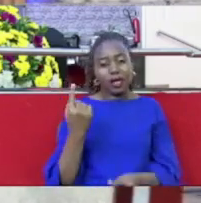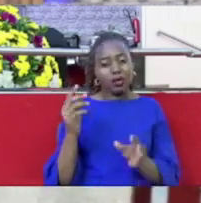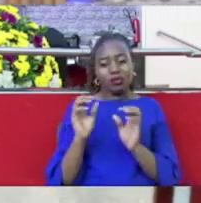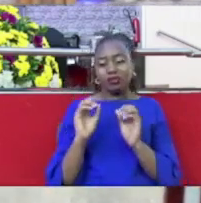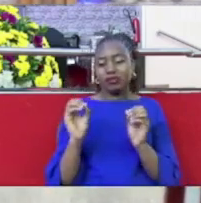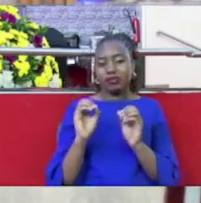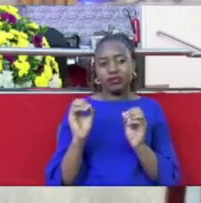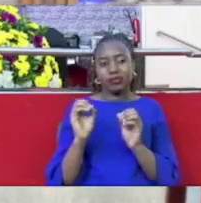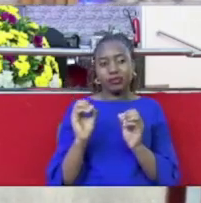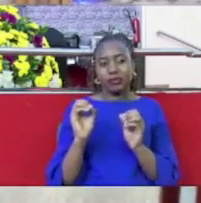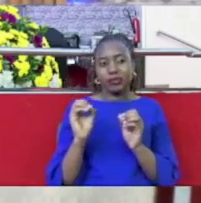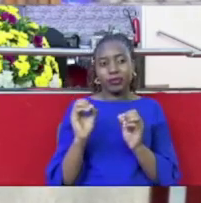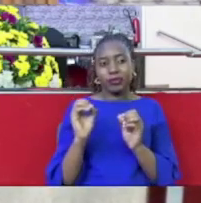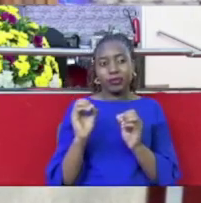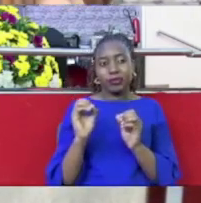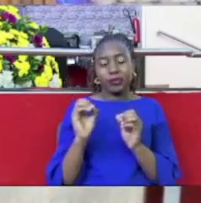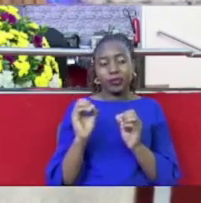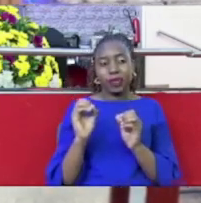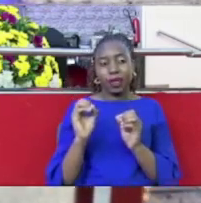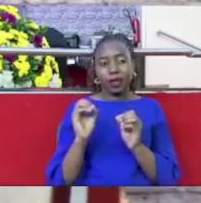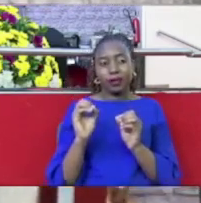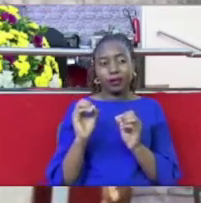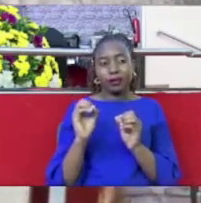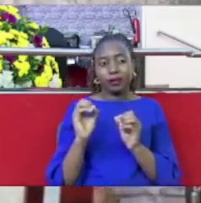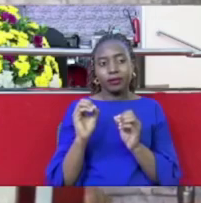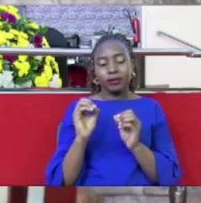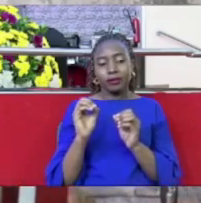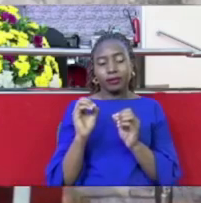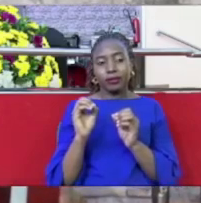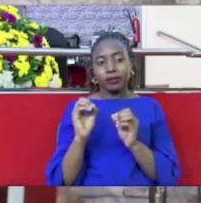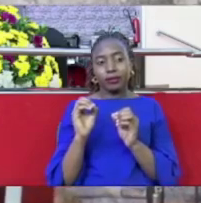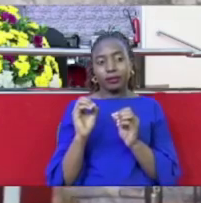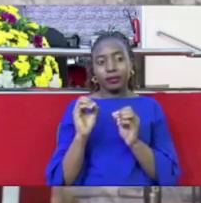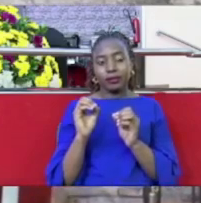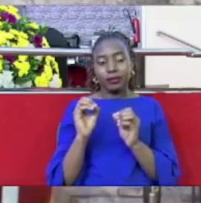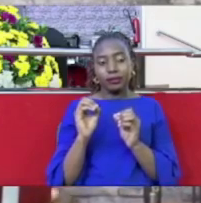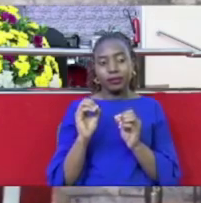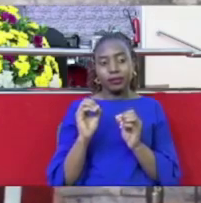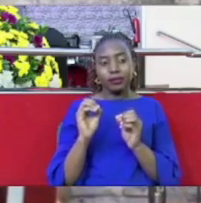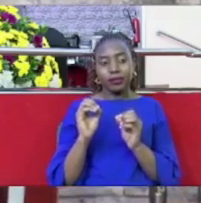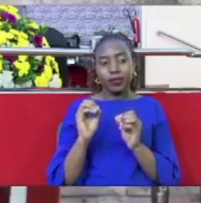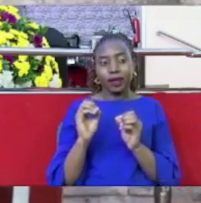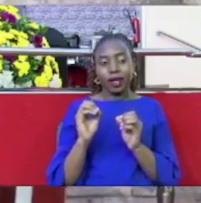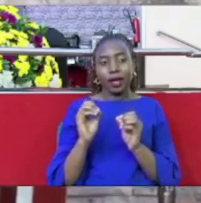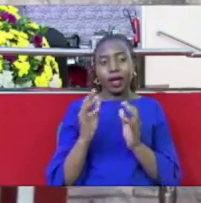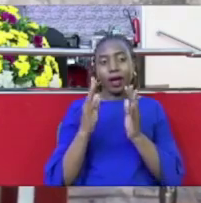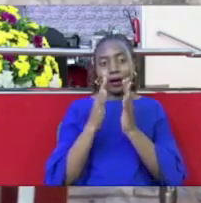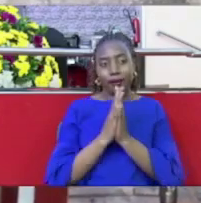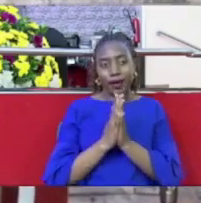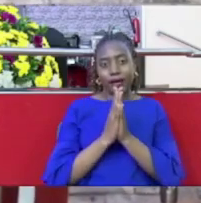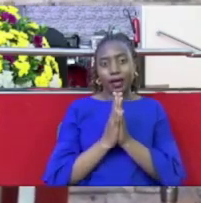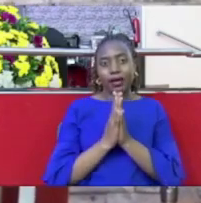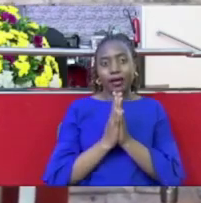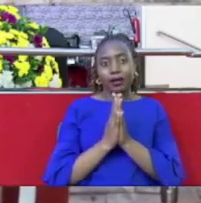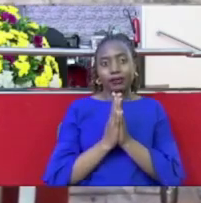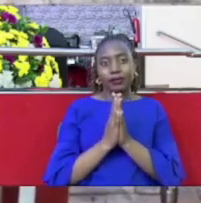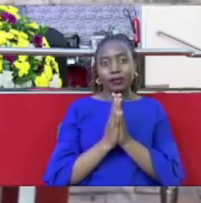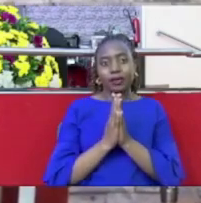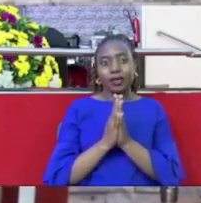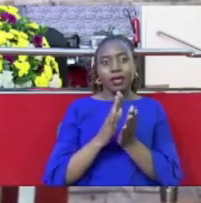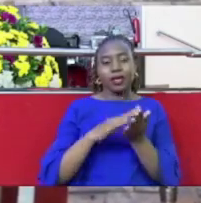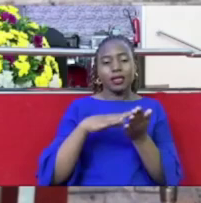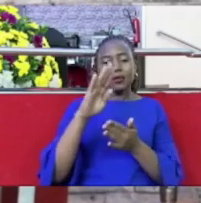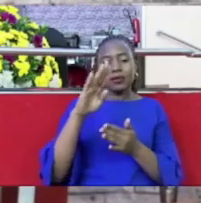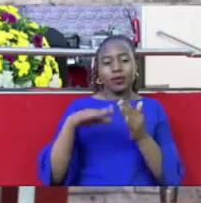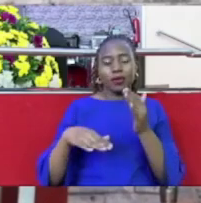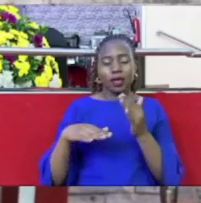kuhuisha nafsi yako. That I've been praying. Kwamba nimekuwa nikiomba. Prayer goes beyond just raising our